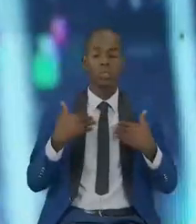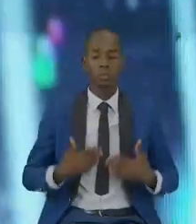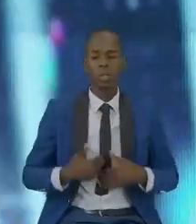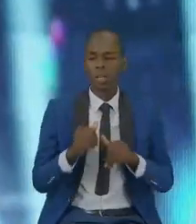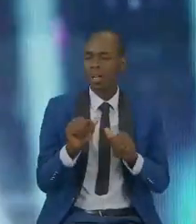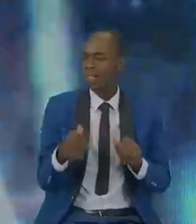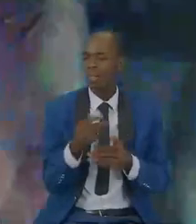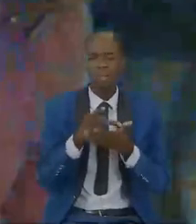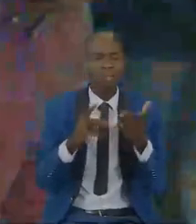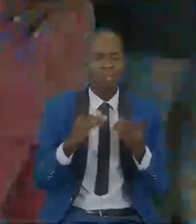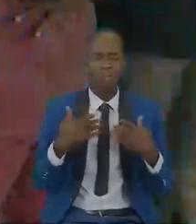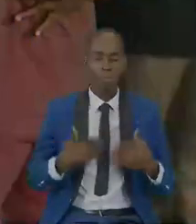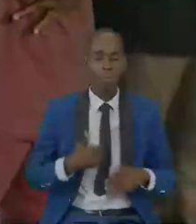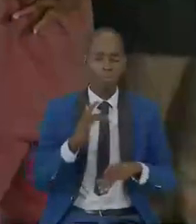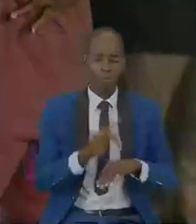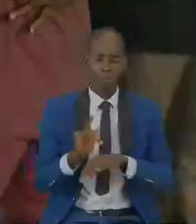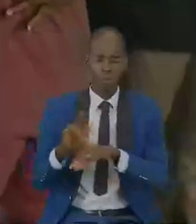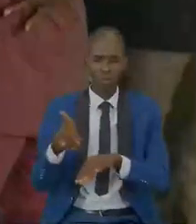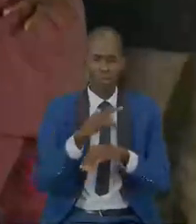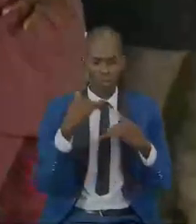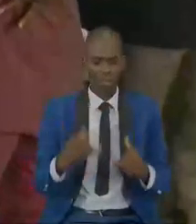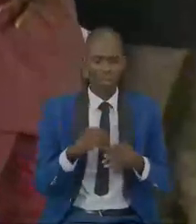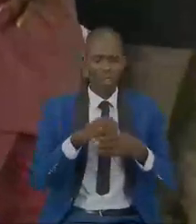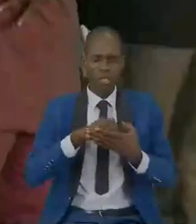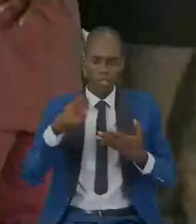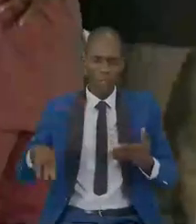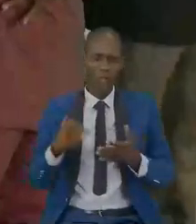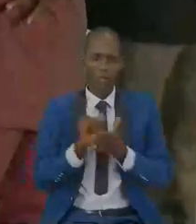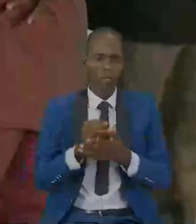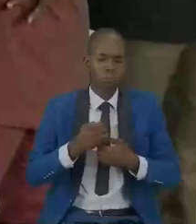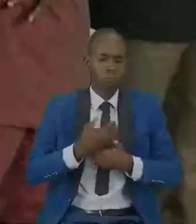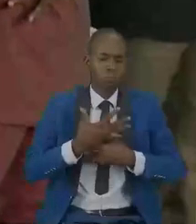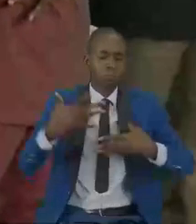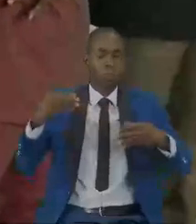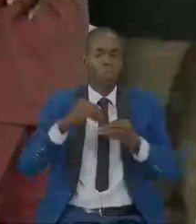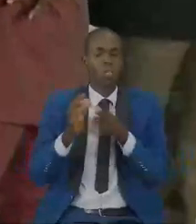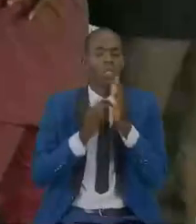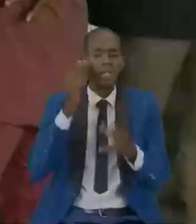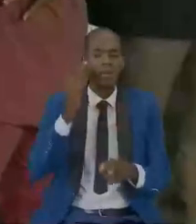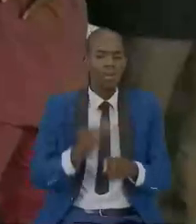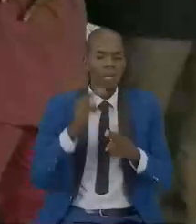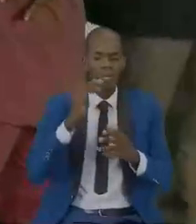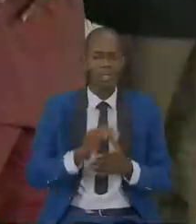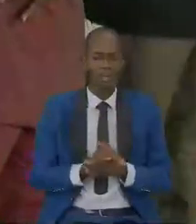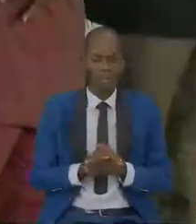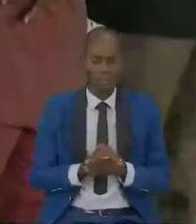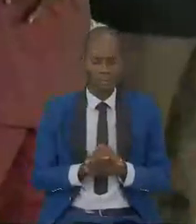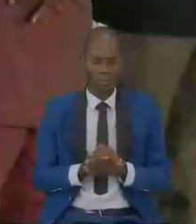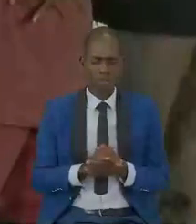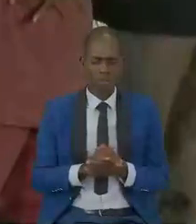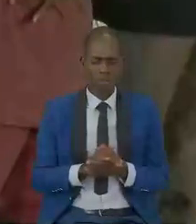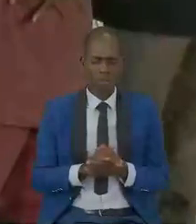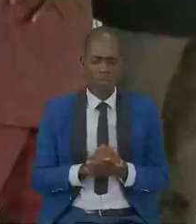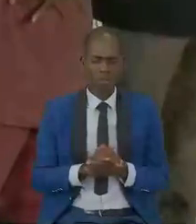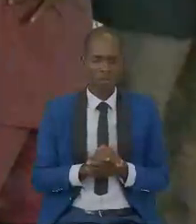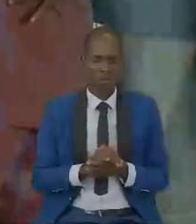que tout ce qui est une tumeur, un enflement du corps, tout cela maintenant, ôte la tumeur au nom